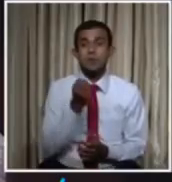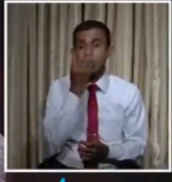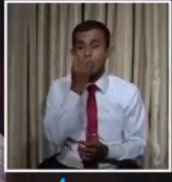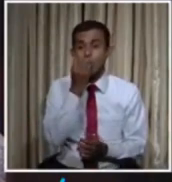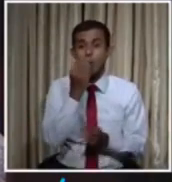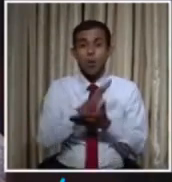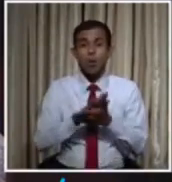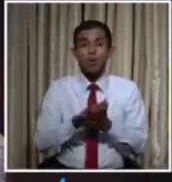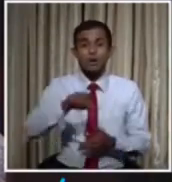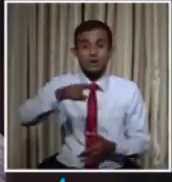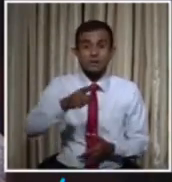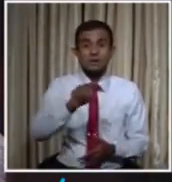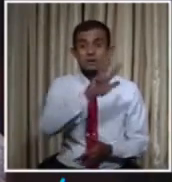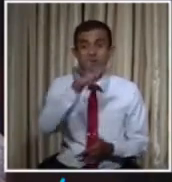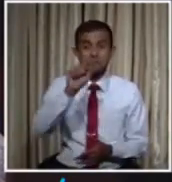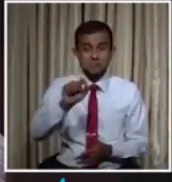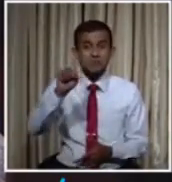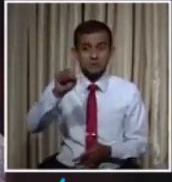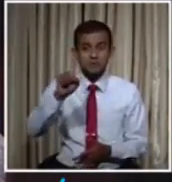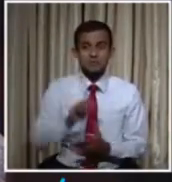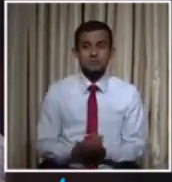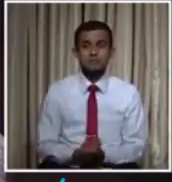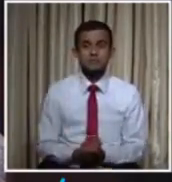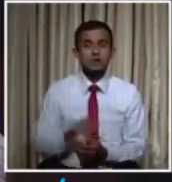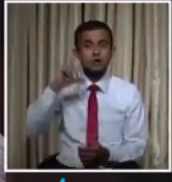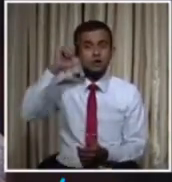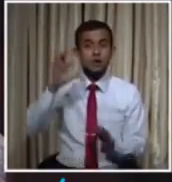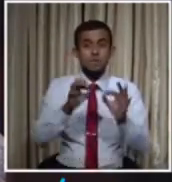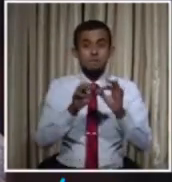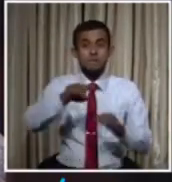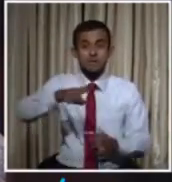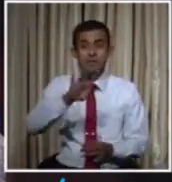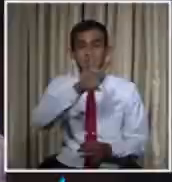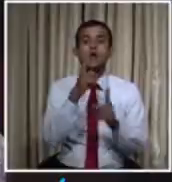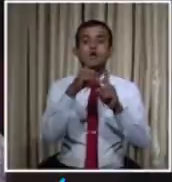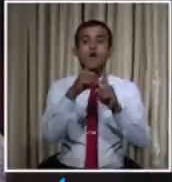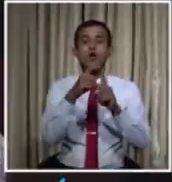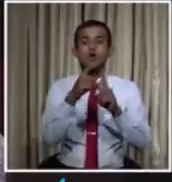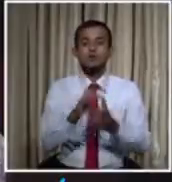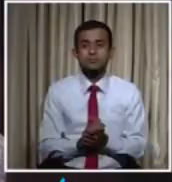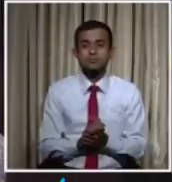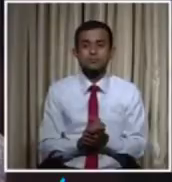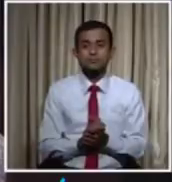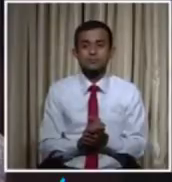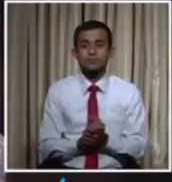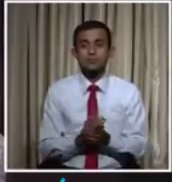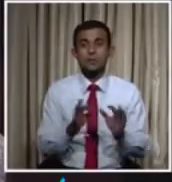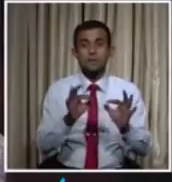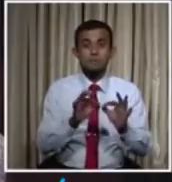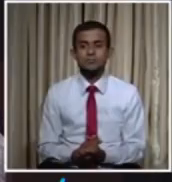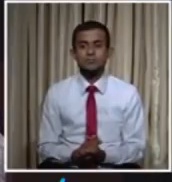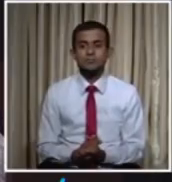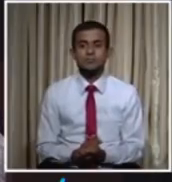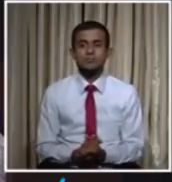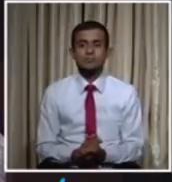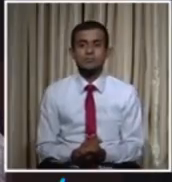බිලියන 119.1ක්. චීනයේ බිලියන 149.3. මැලේසියාව බිලියන